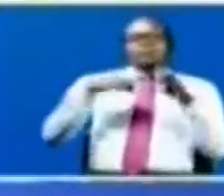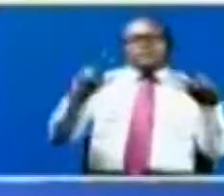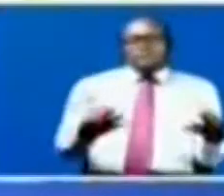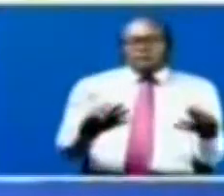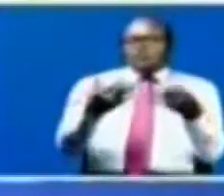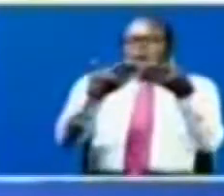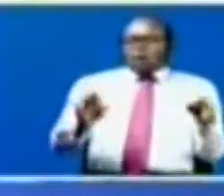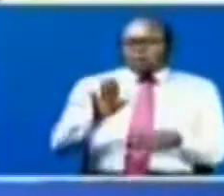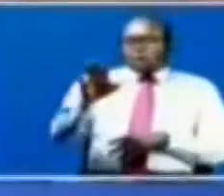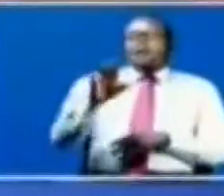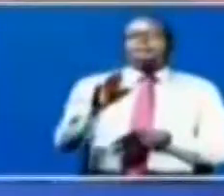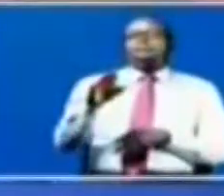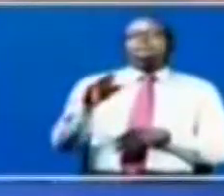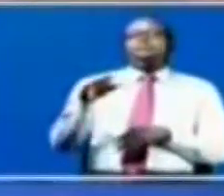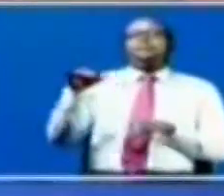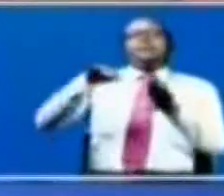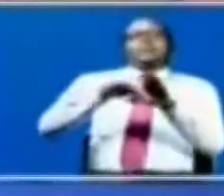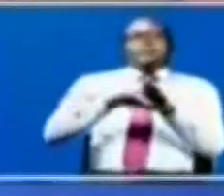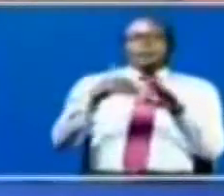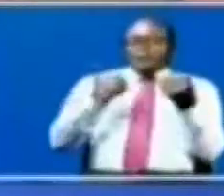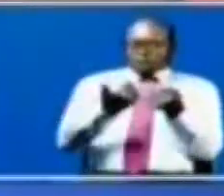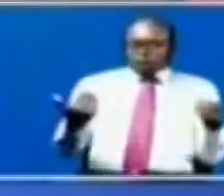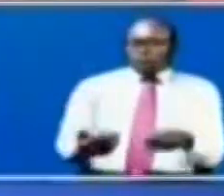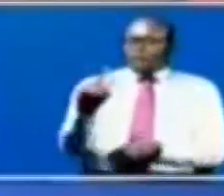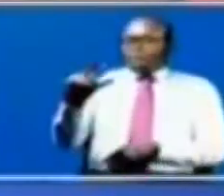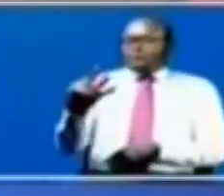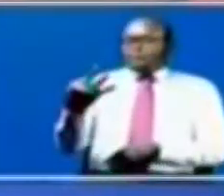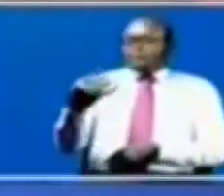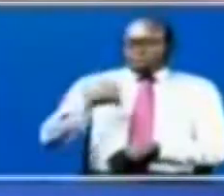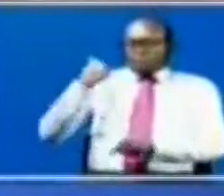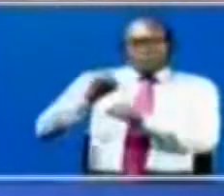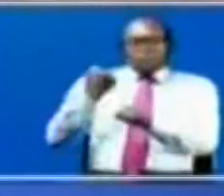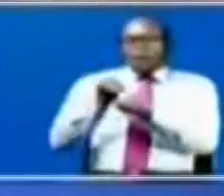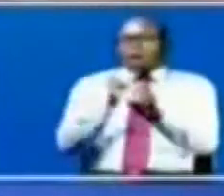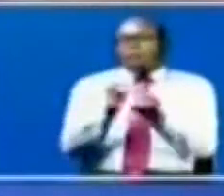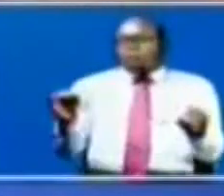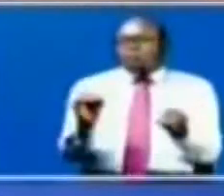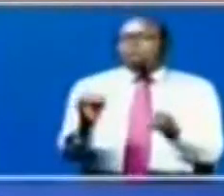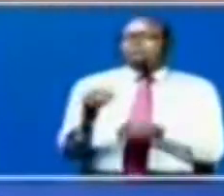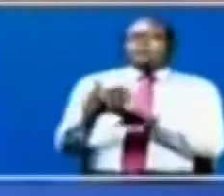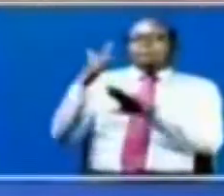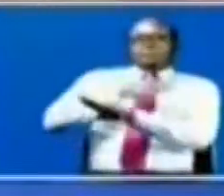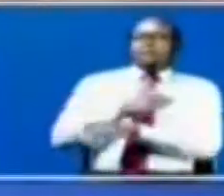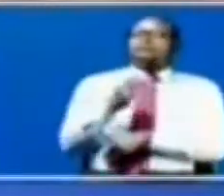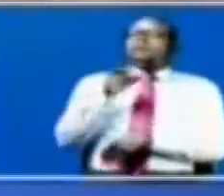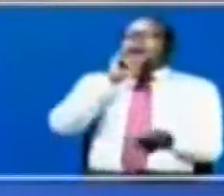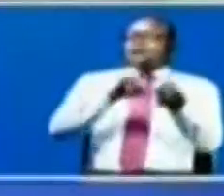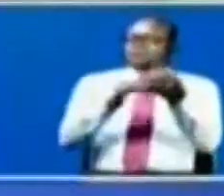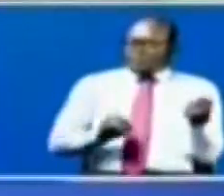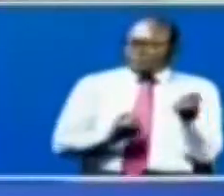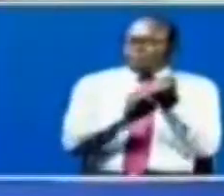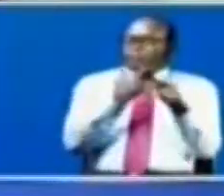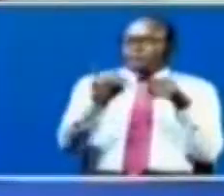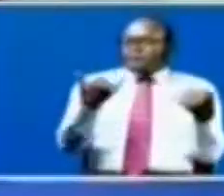kuwapoteza wapenda wao. Nina watoto watatu, wanahitaji, sina kazi mimi, mwanangu ndiye alikuwa tarajia maisha yangu yote.